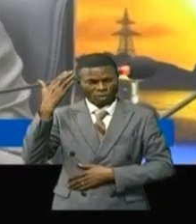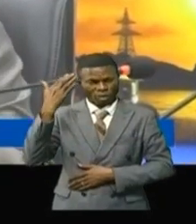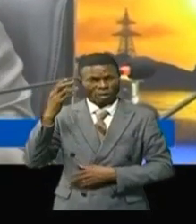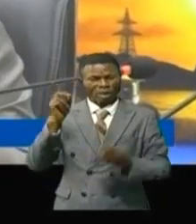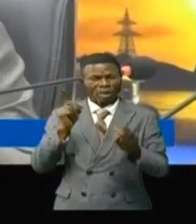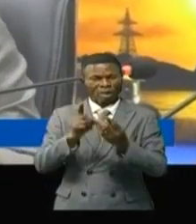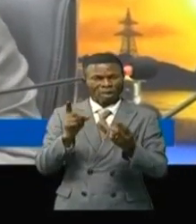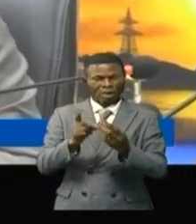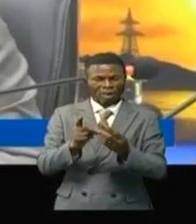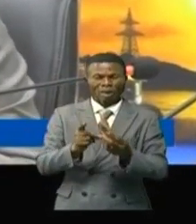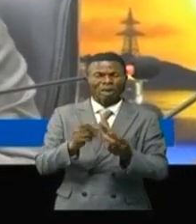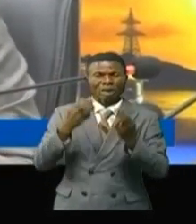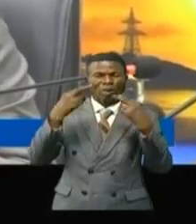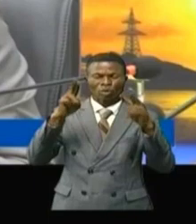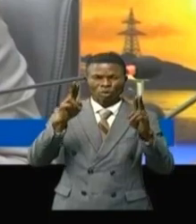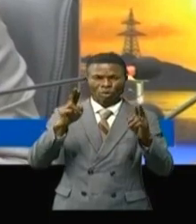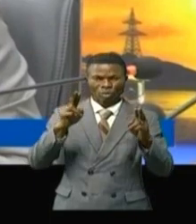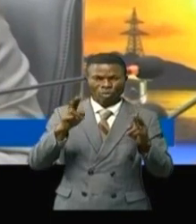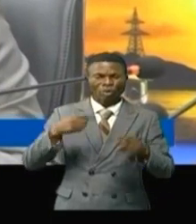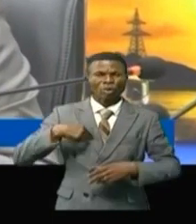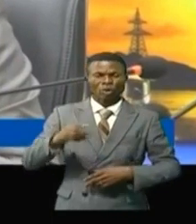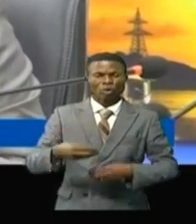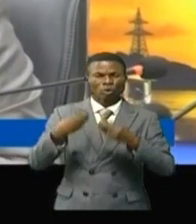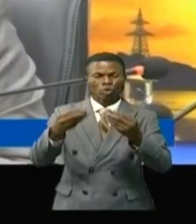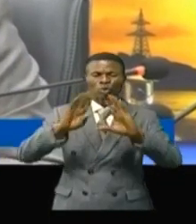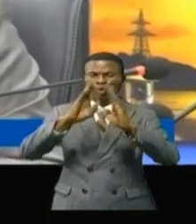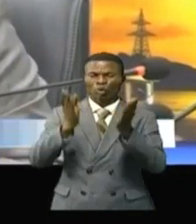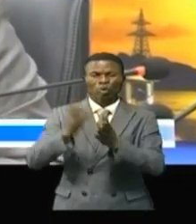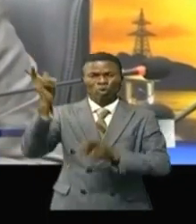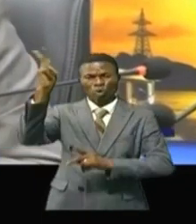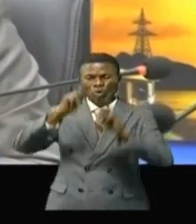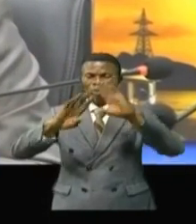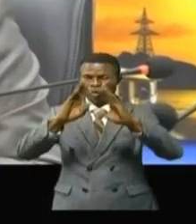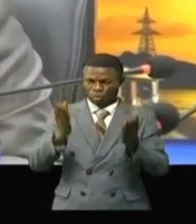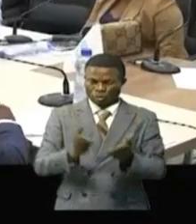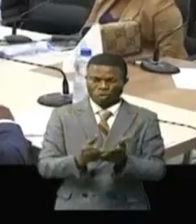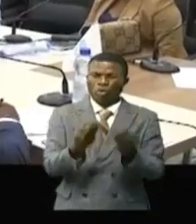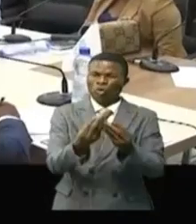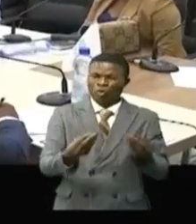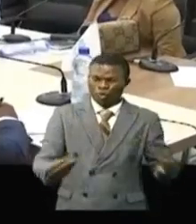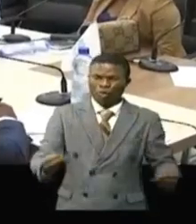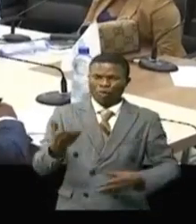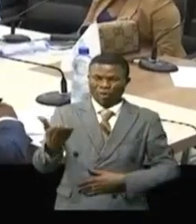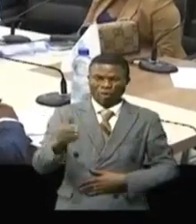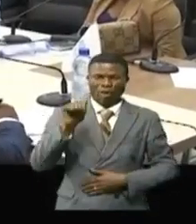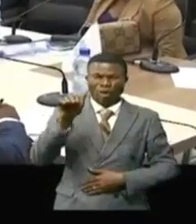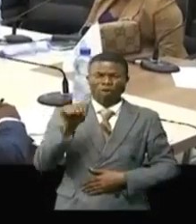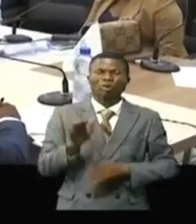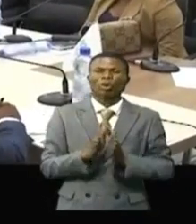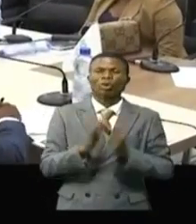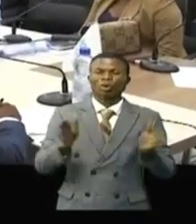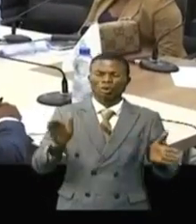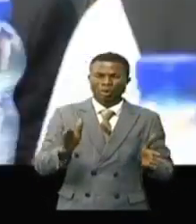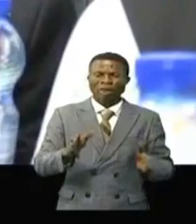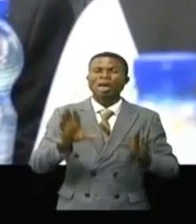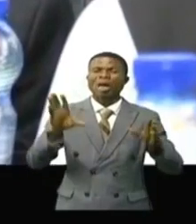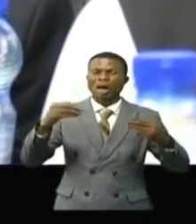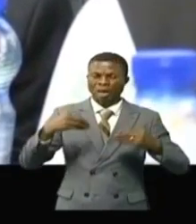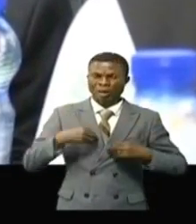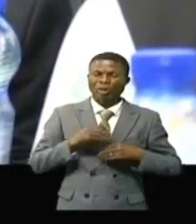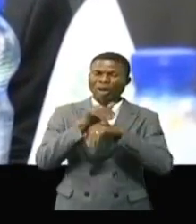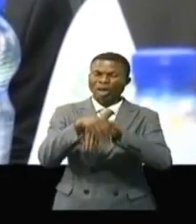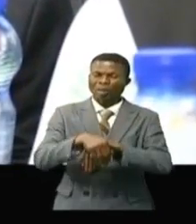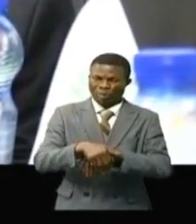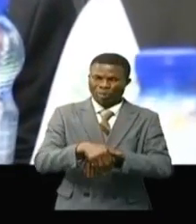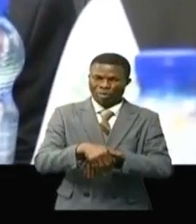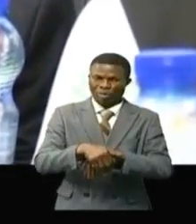débat par haut. Donc ce sont les communautés locales, ce sont les populations qui proposent des solutions. Le directeur général a confirmé l'implication